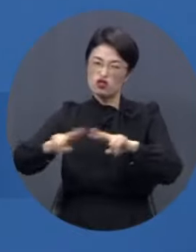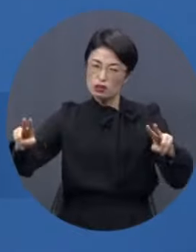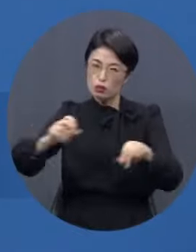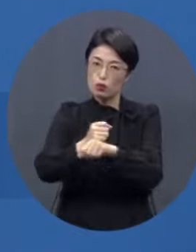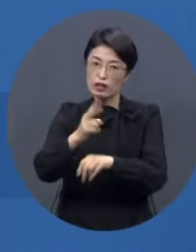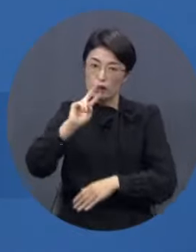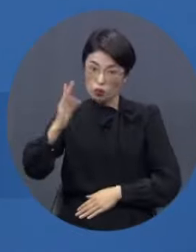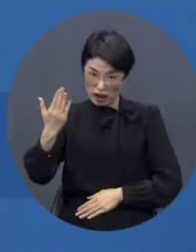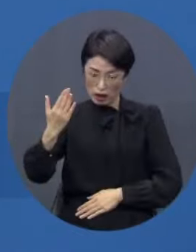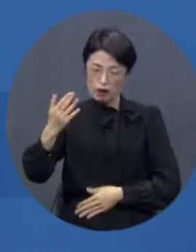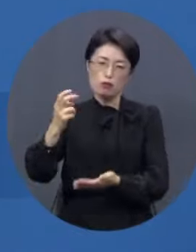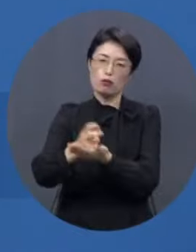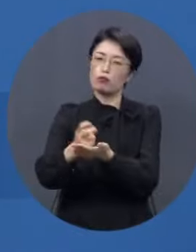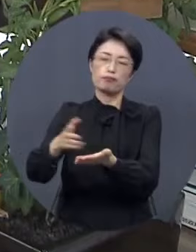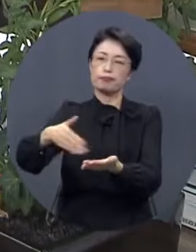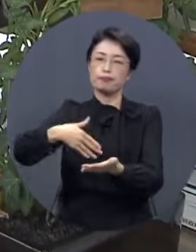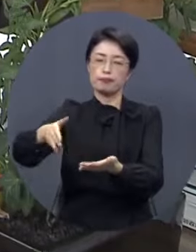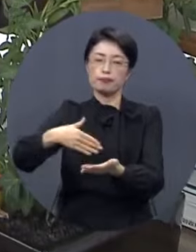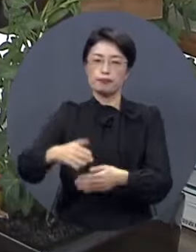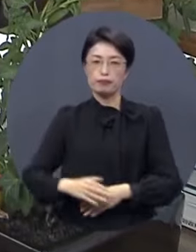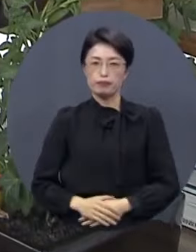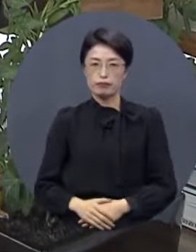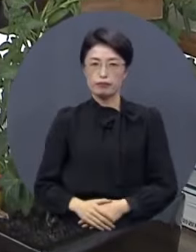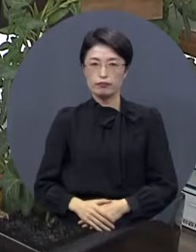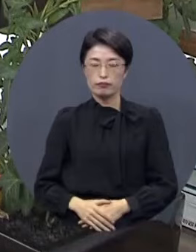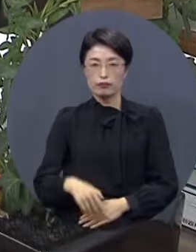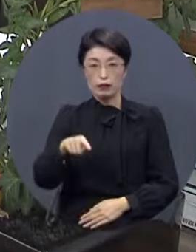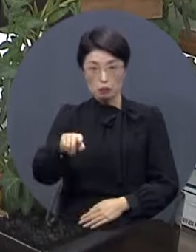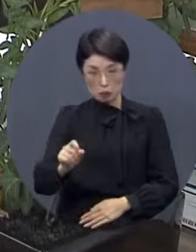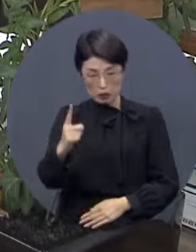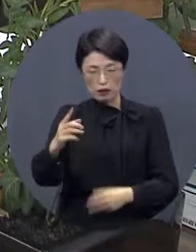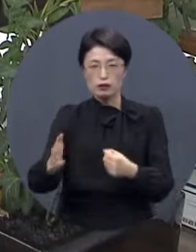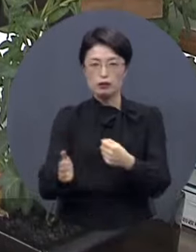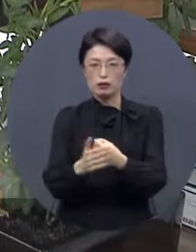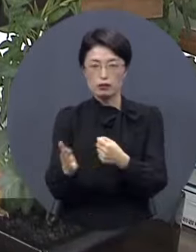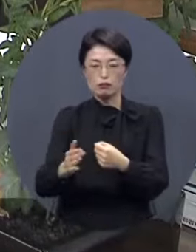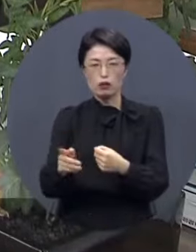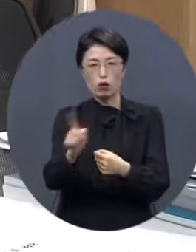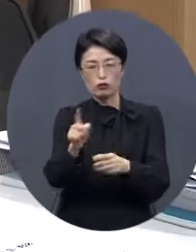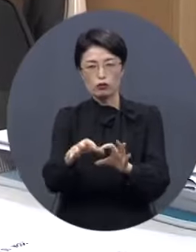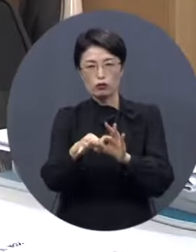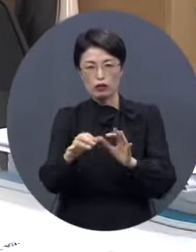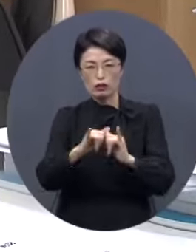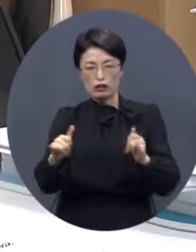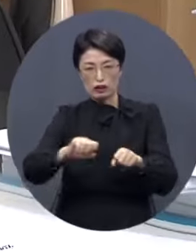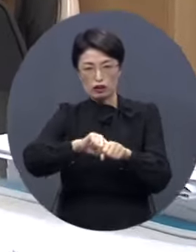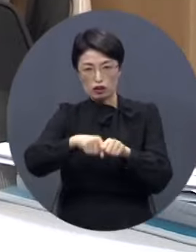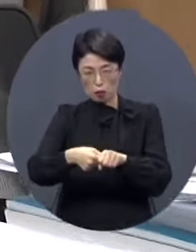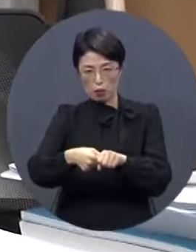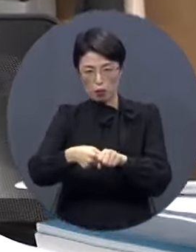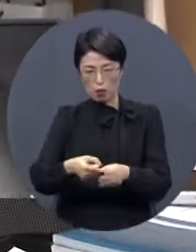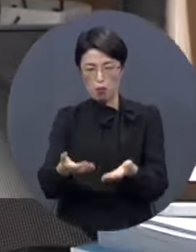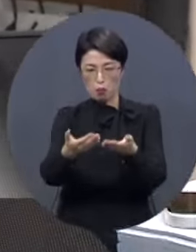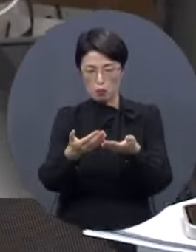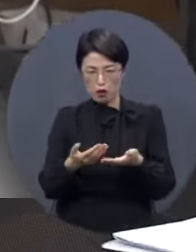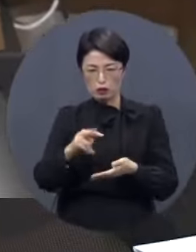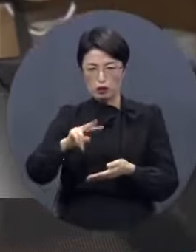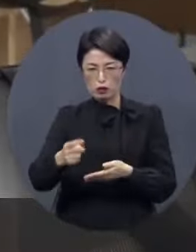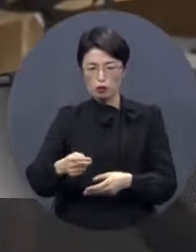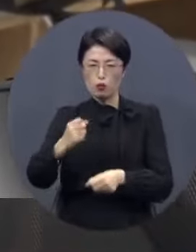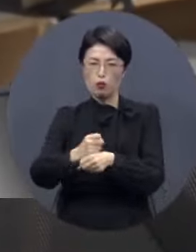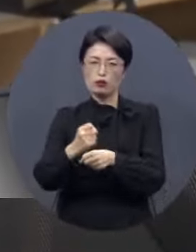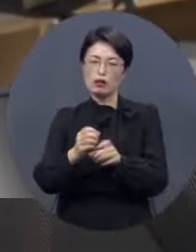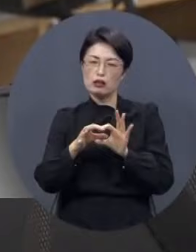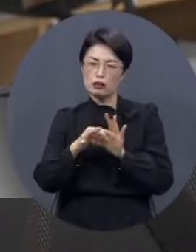취소된다. 이러한 법률은 없습니다. 이 때문에 일부 관련자들이 처벌을 받더라도 공사는 계속할